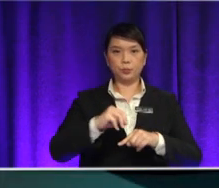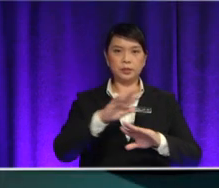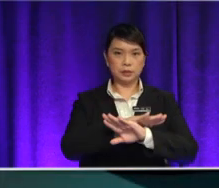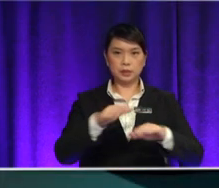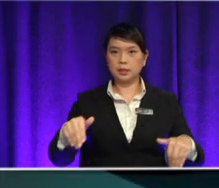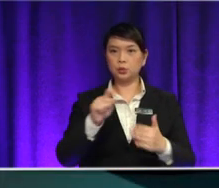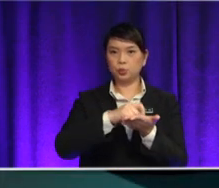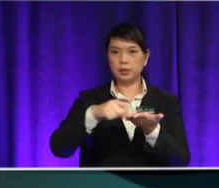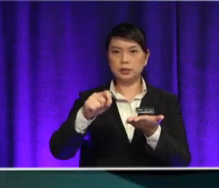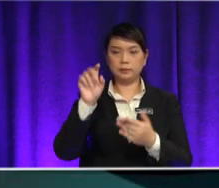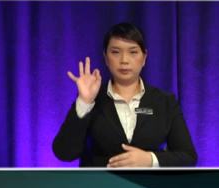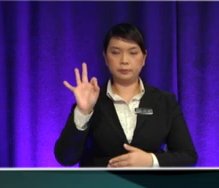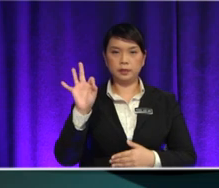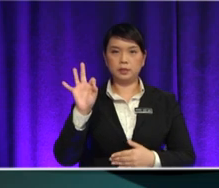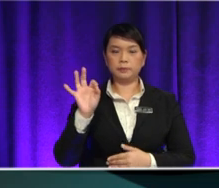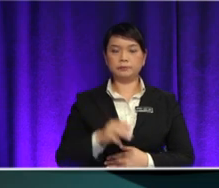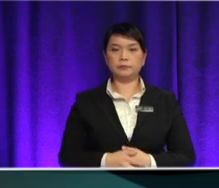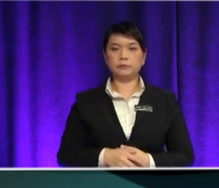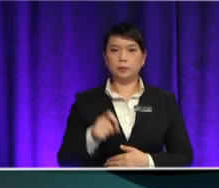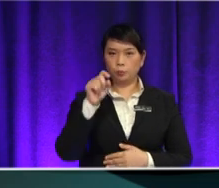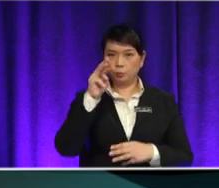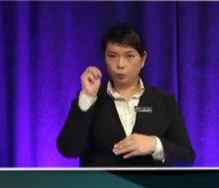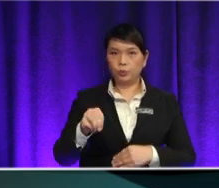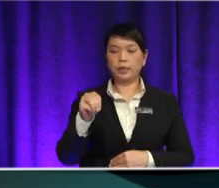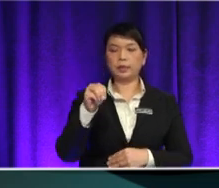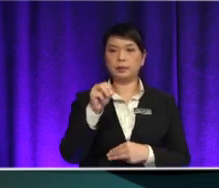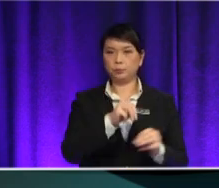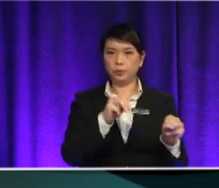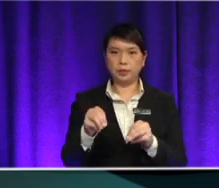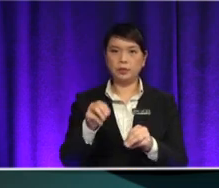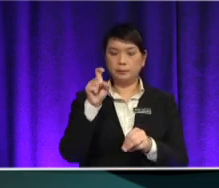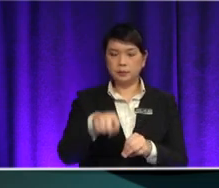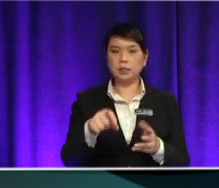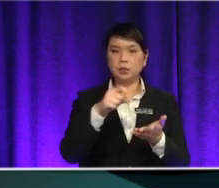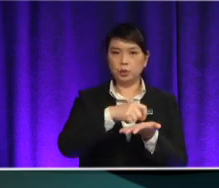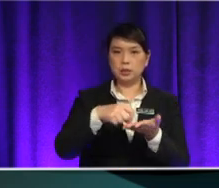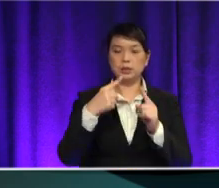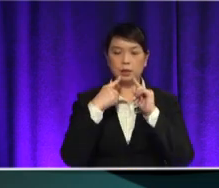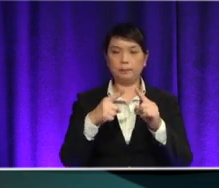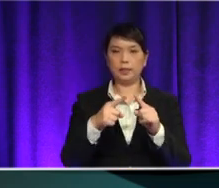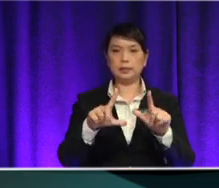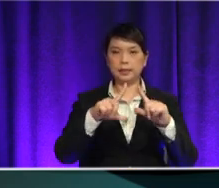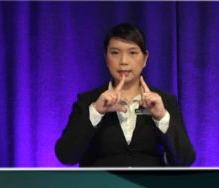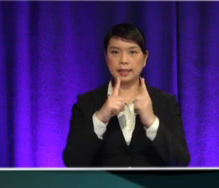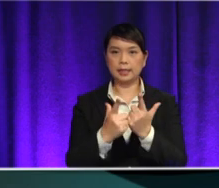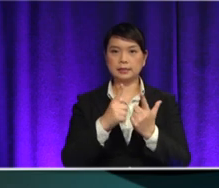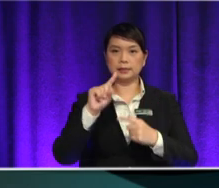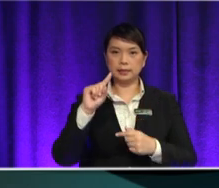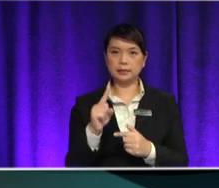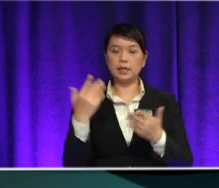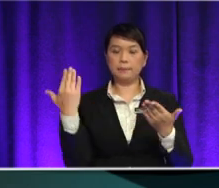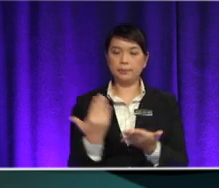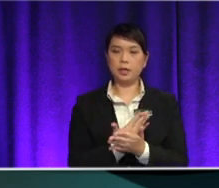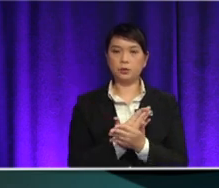Murid mesti tulis jawapannya adalah kelas dia, iaitu 61 hingga 75. Baru